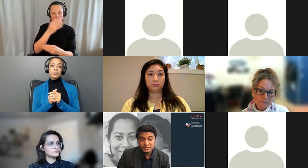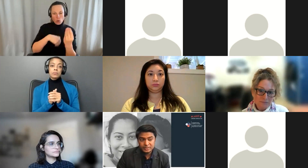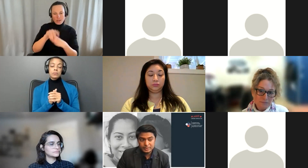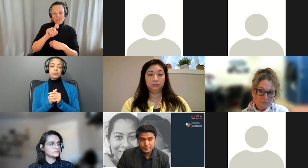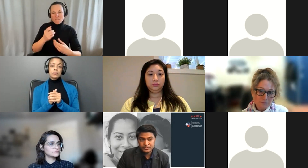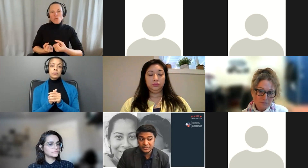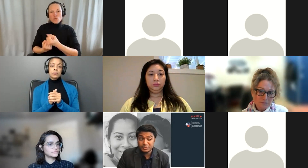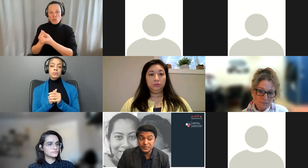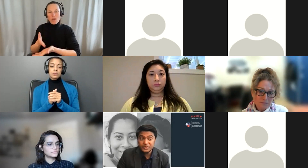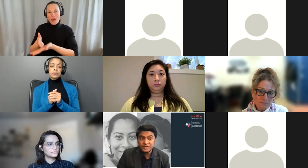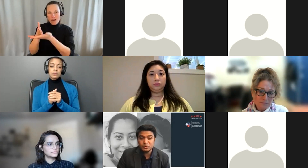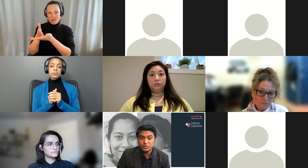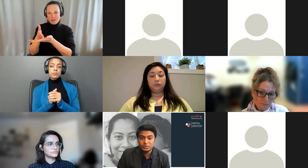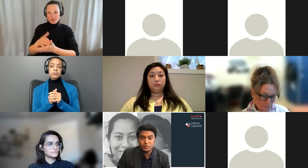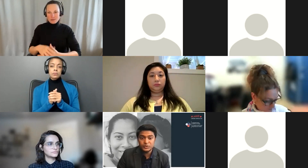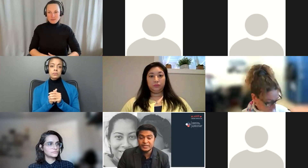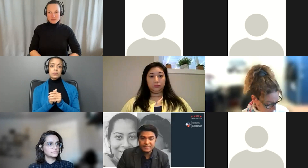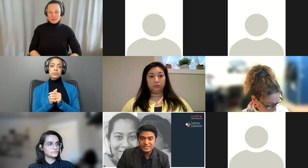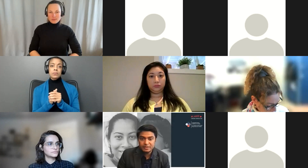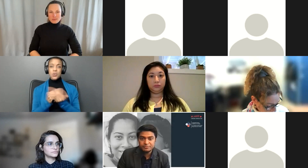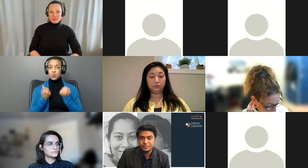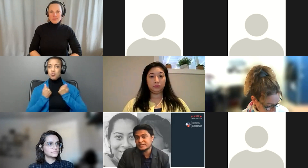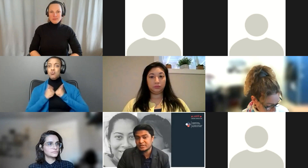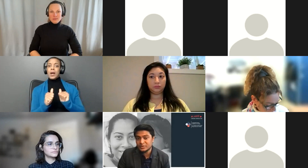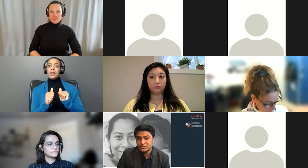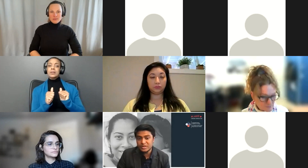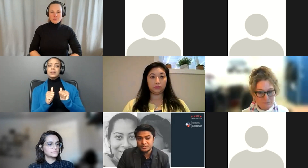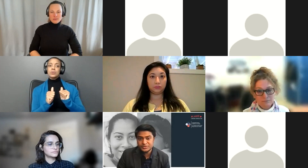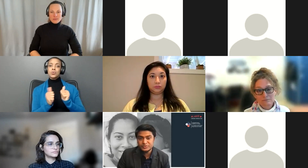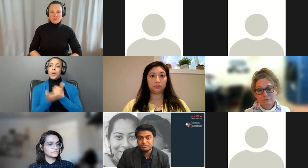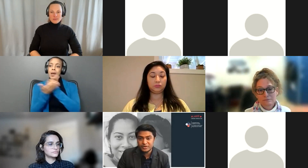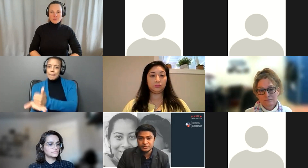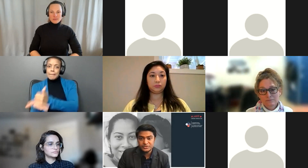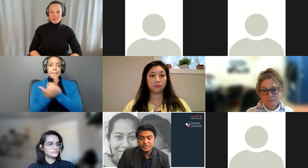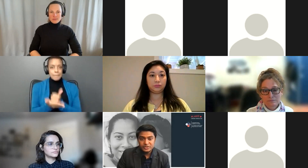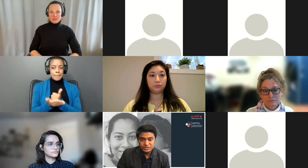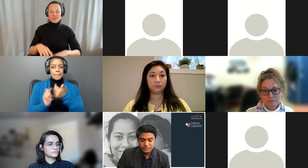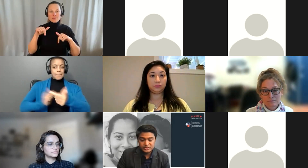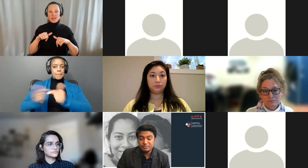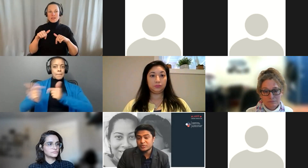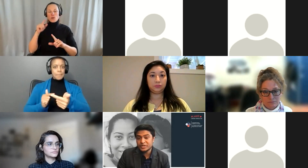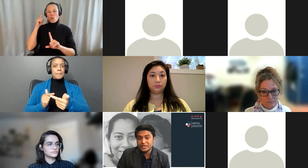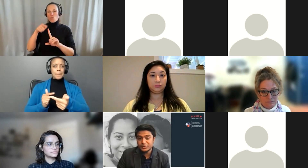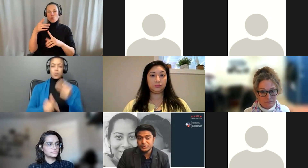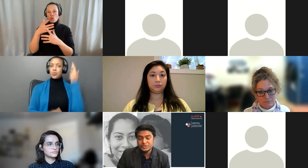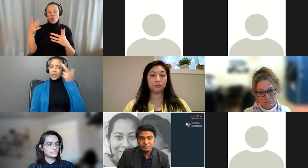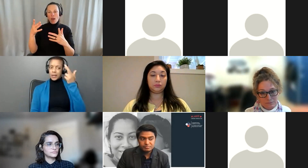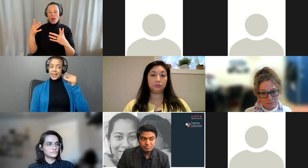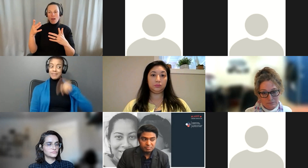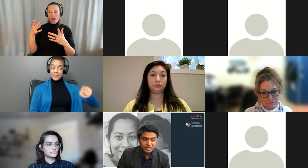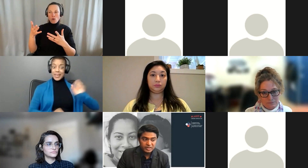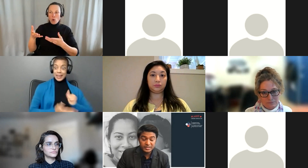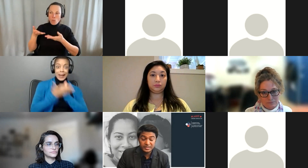Donc, nous voulons aider la communauté à pouvoir s'aider elle-même.